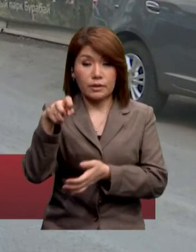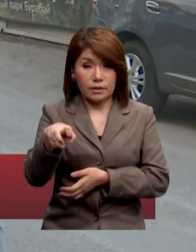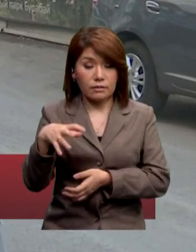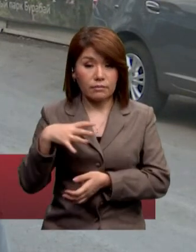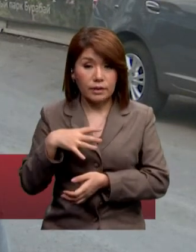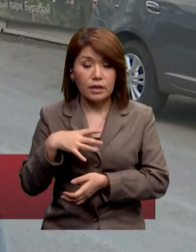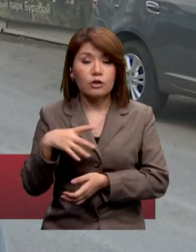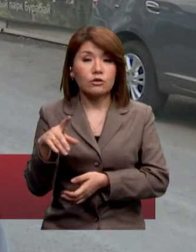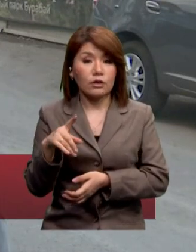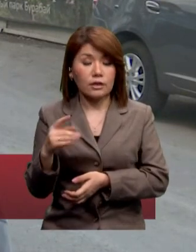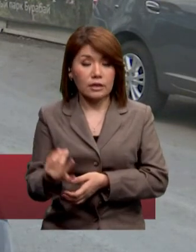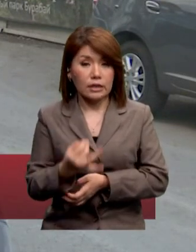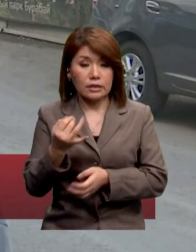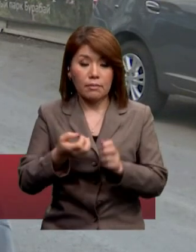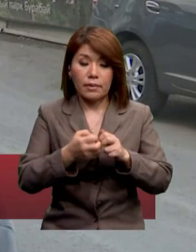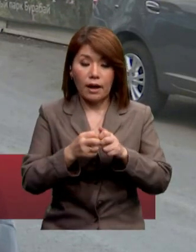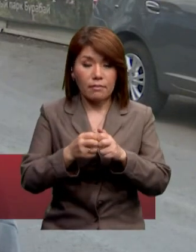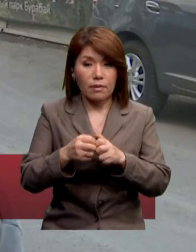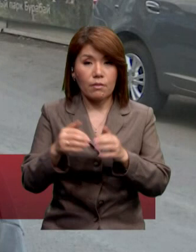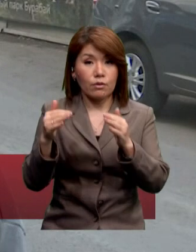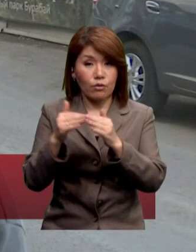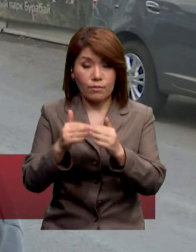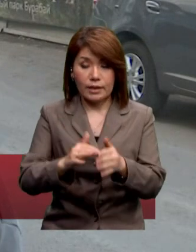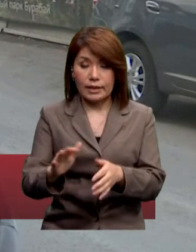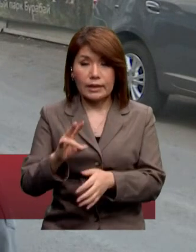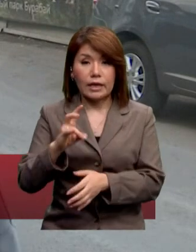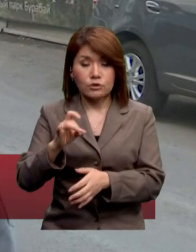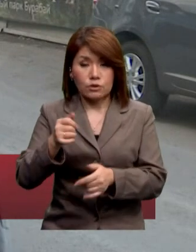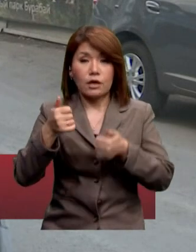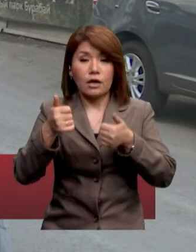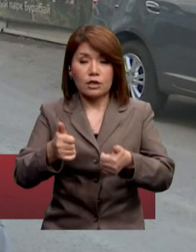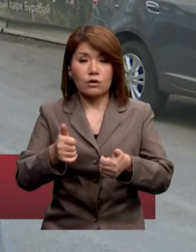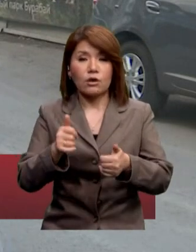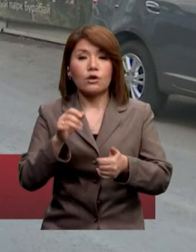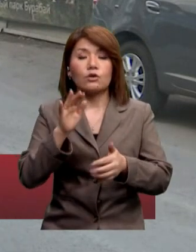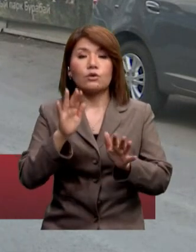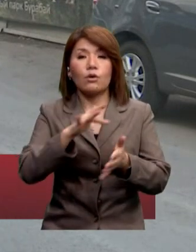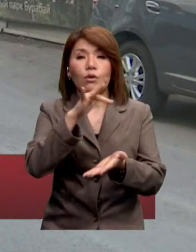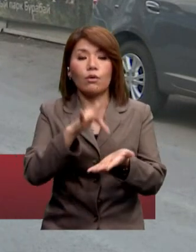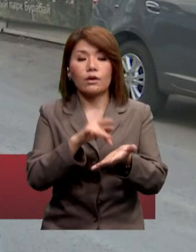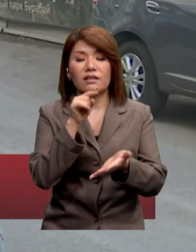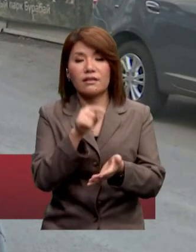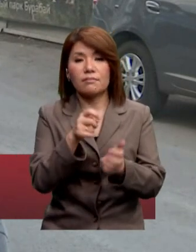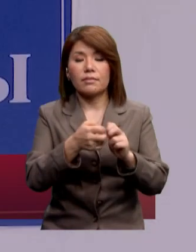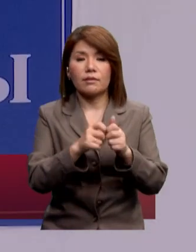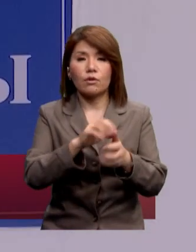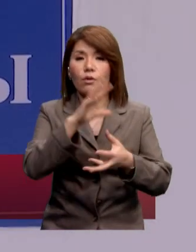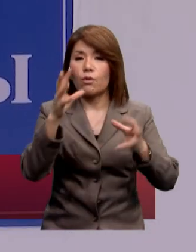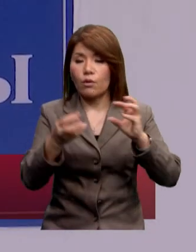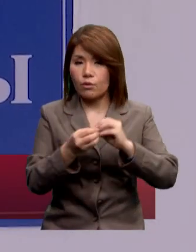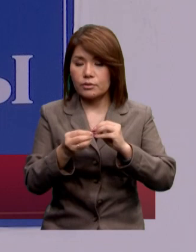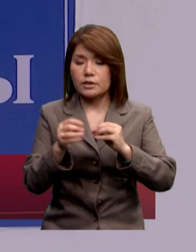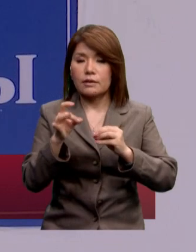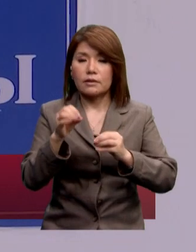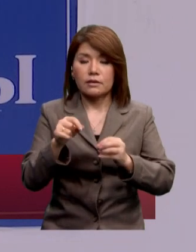что проблема не в доме, не в насосах, а в городе. Значит, общего напряжения не хватает. Проблема